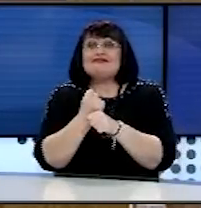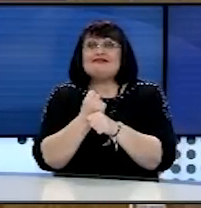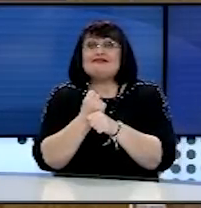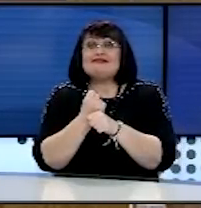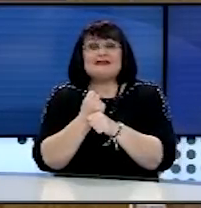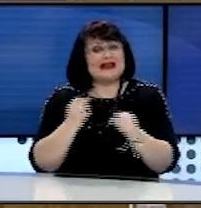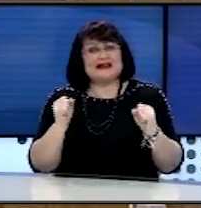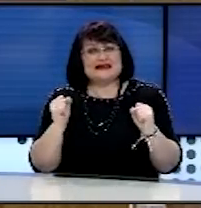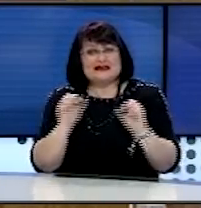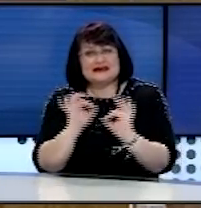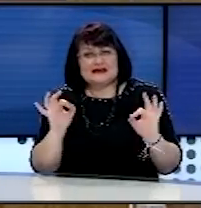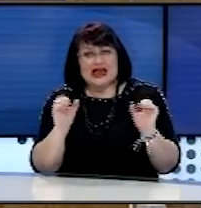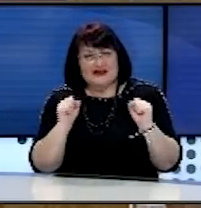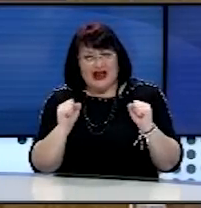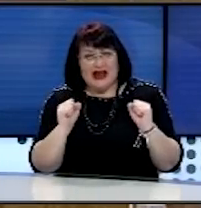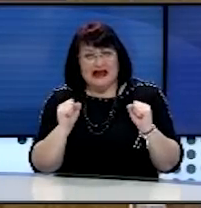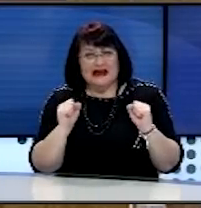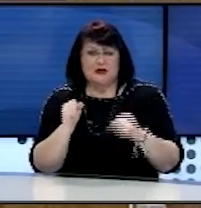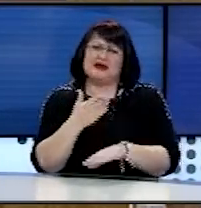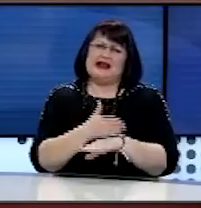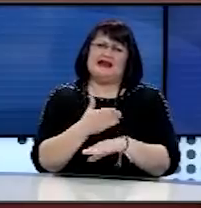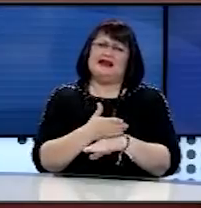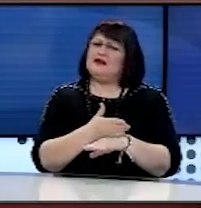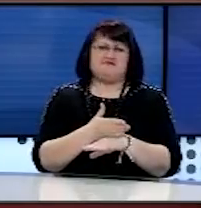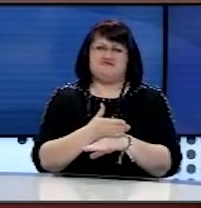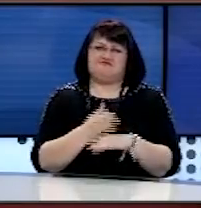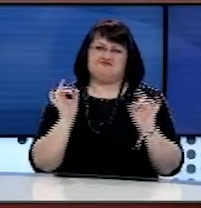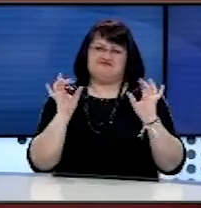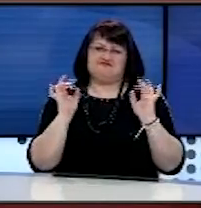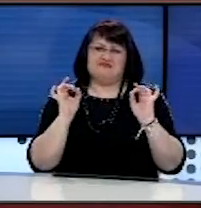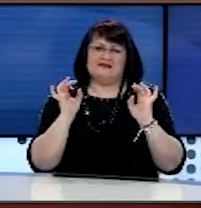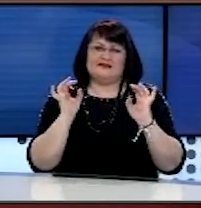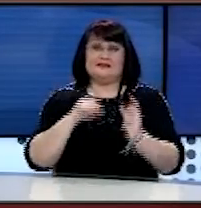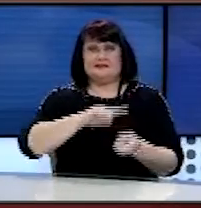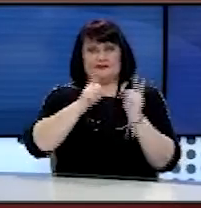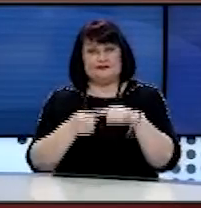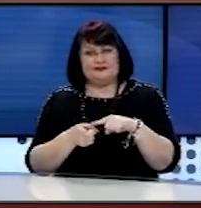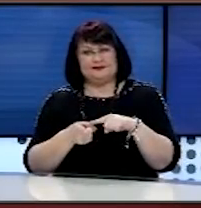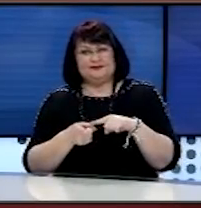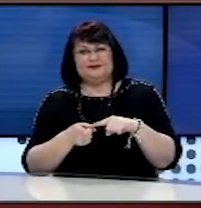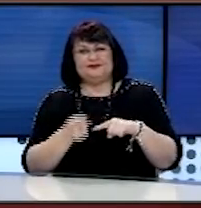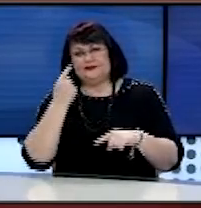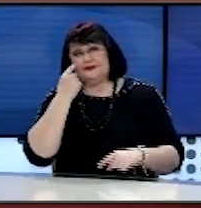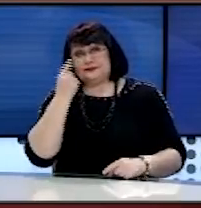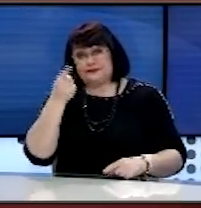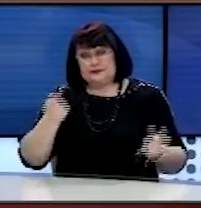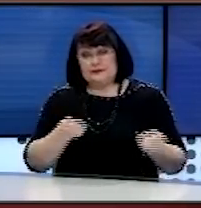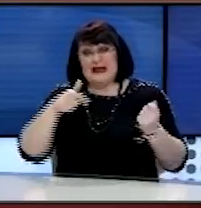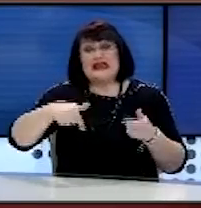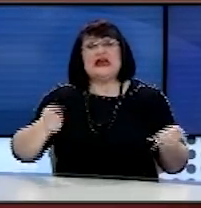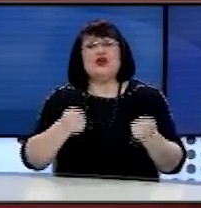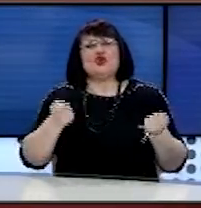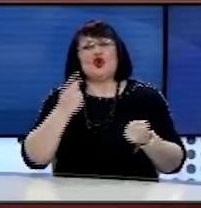καμία σιγουριά, ούτε εγγυήθηκαν την ασφάλεια του λαού της, αλλά αντίθετα, όπως δείχνουν οι